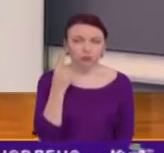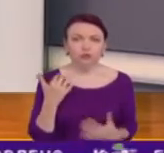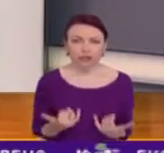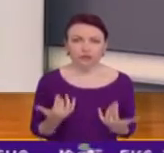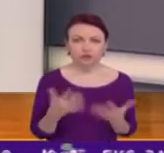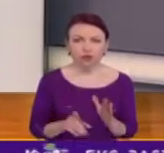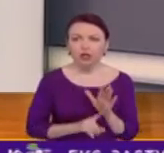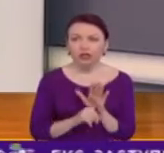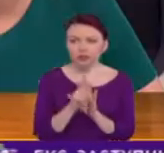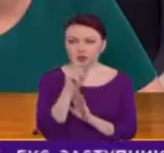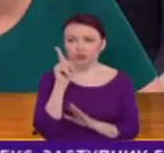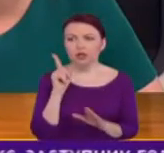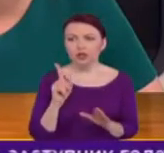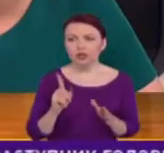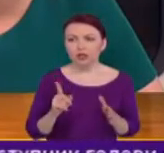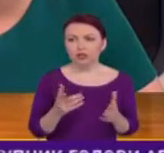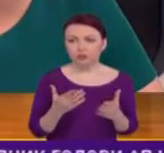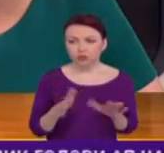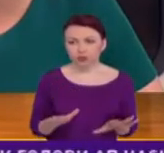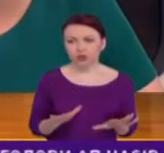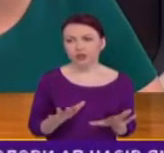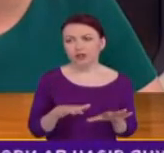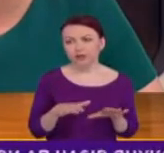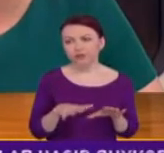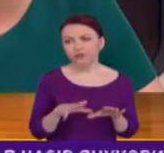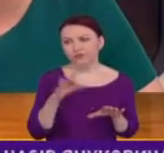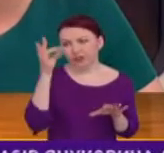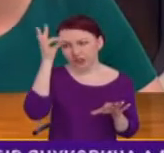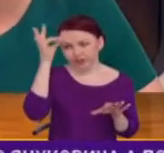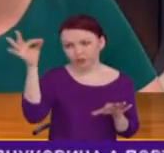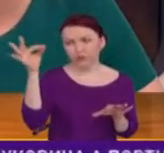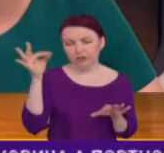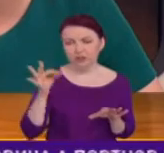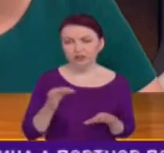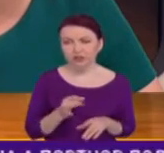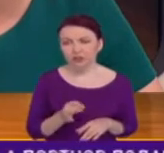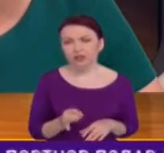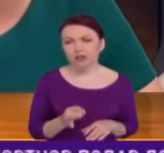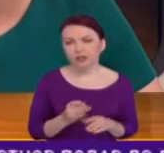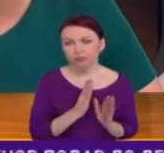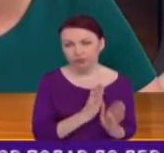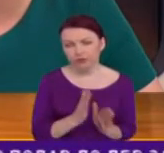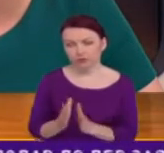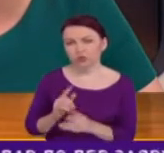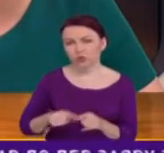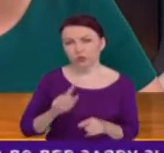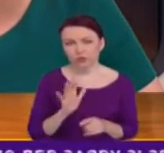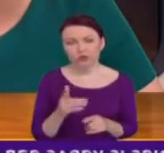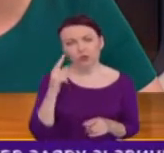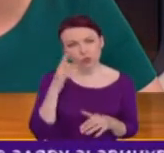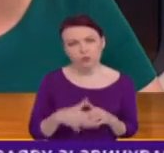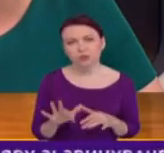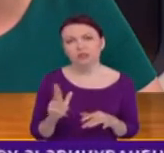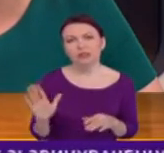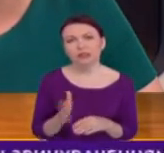вже розпочало бути в своєму руслі, вирівнюватись і розуміють, скільки треба демонтовувати, скільки